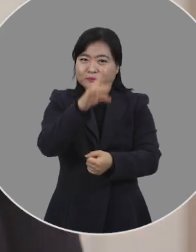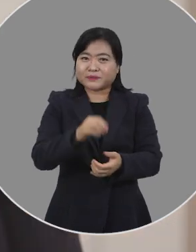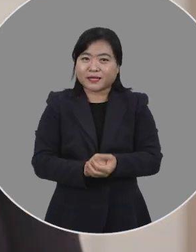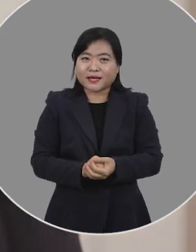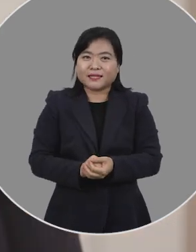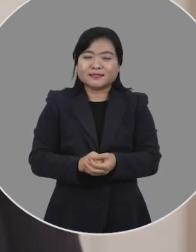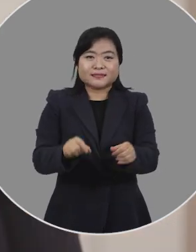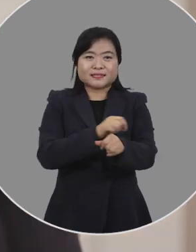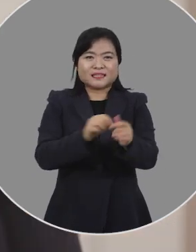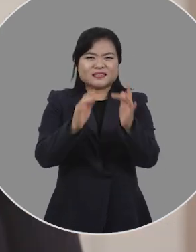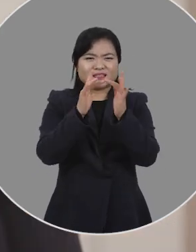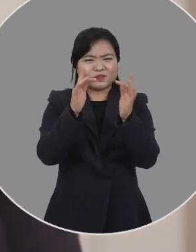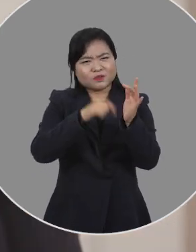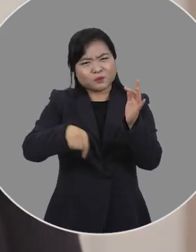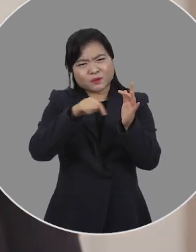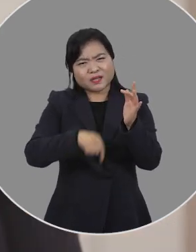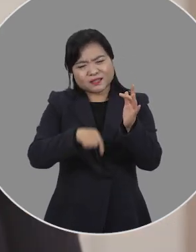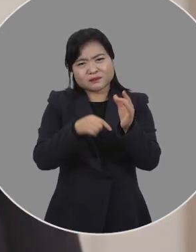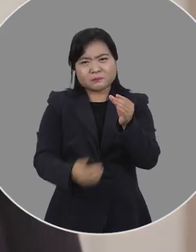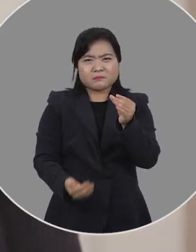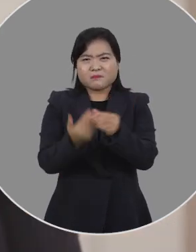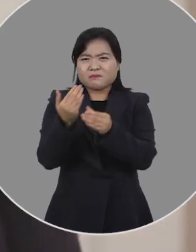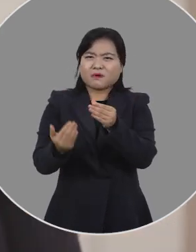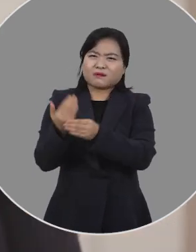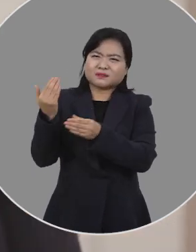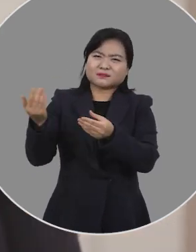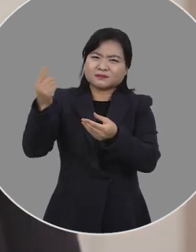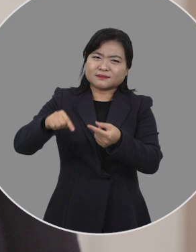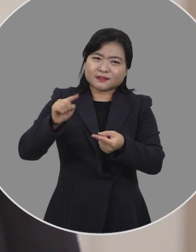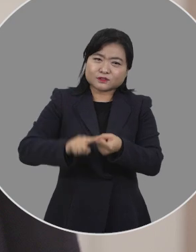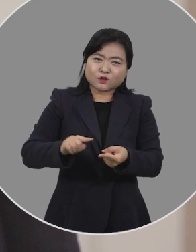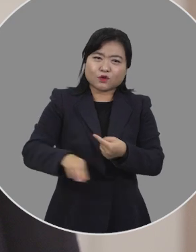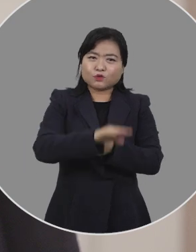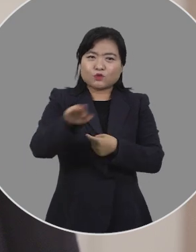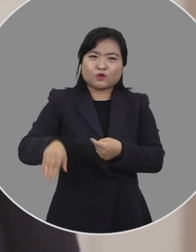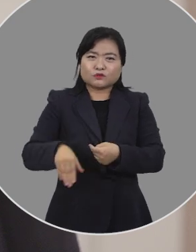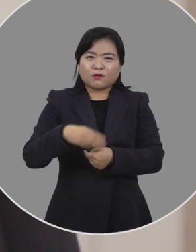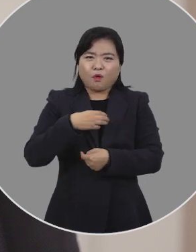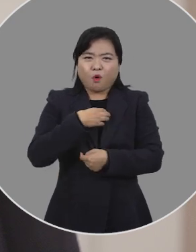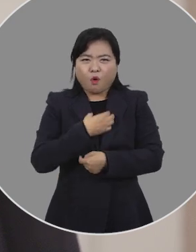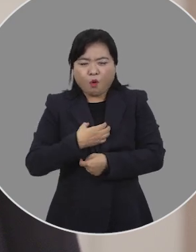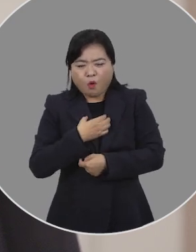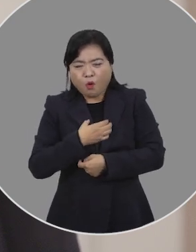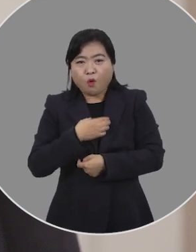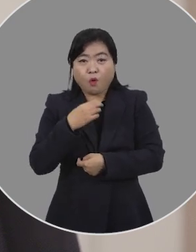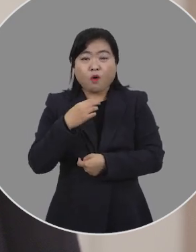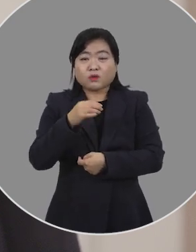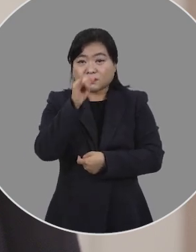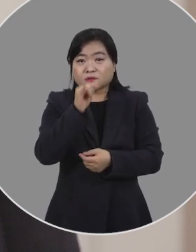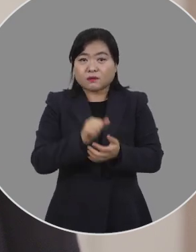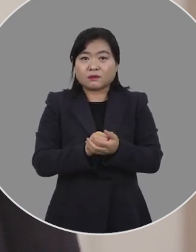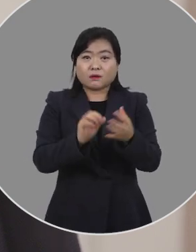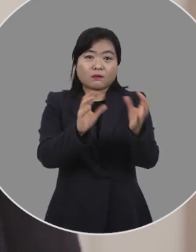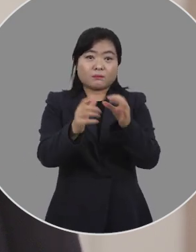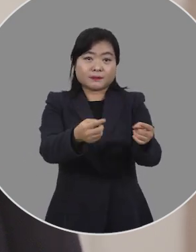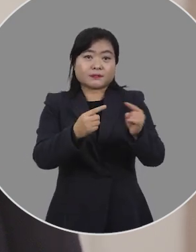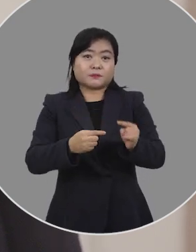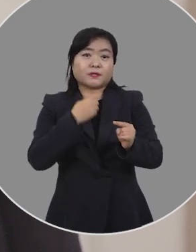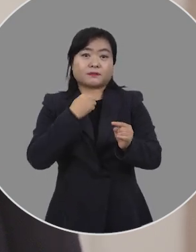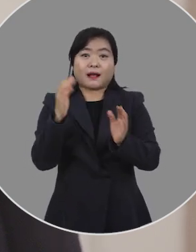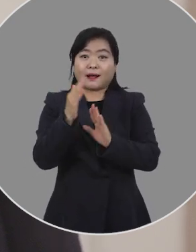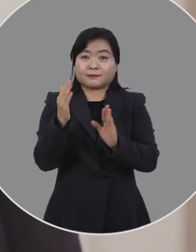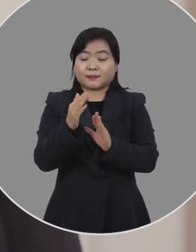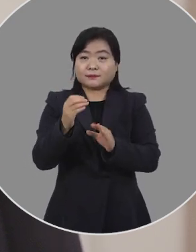특히 인터넷 공간에서 벌어지고 있는 일들에 대해서는 모두의 우려가 굉장히 깊은 게 사실인데요. 이 컨퍼런스에 참여했던